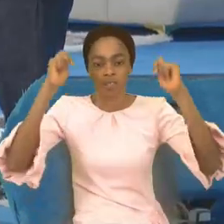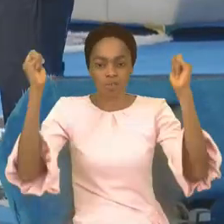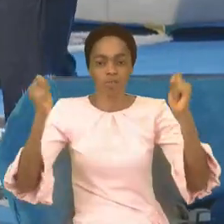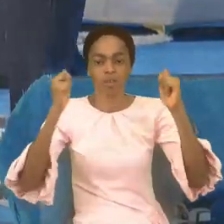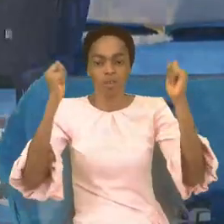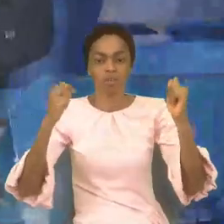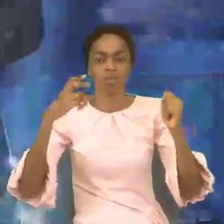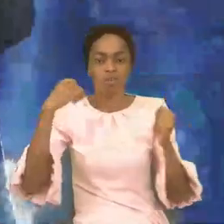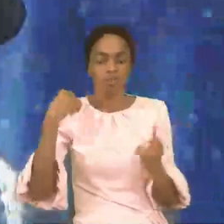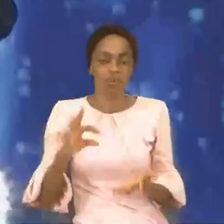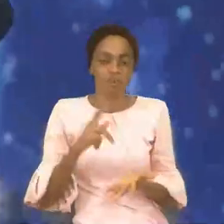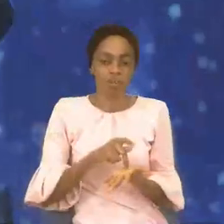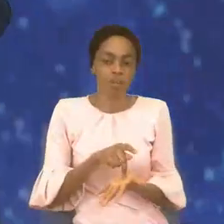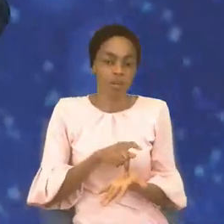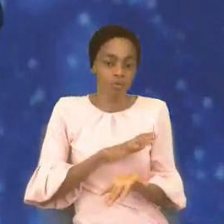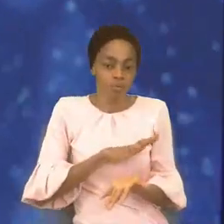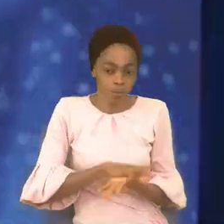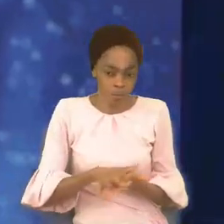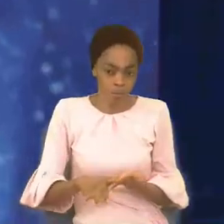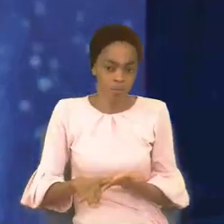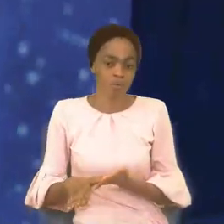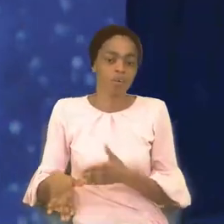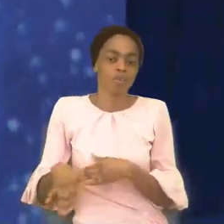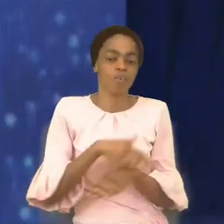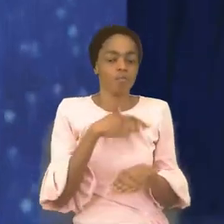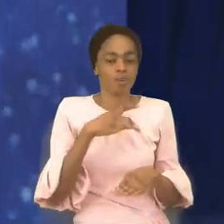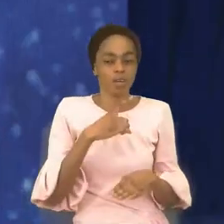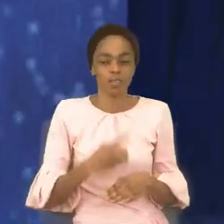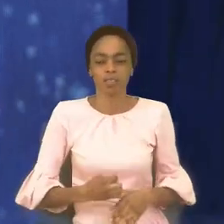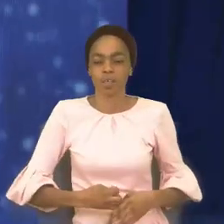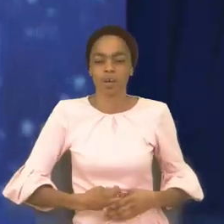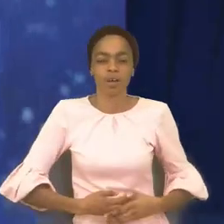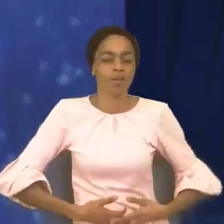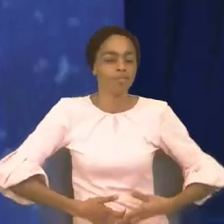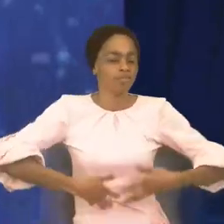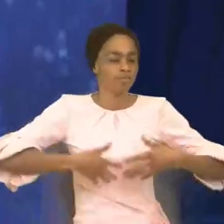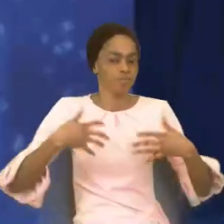Le triomphe du pur sur la fournaise